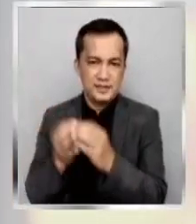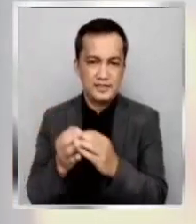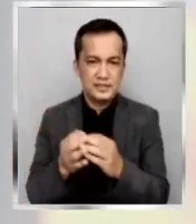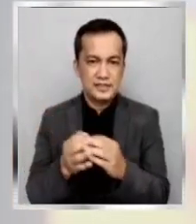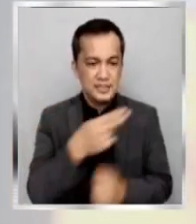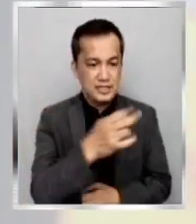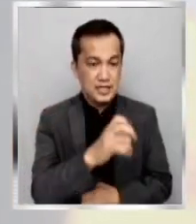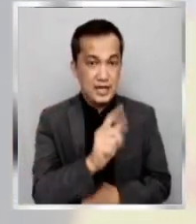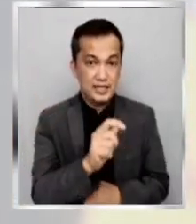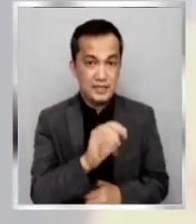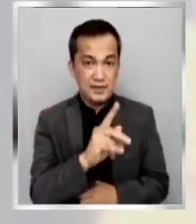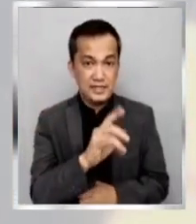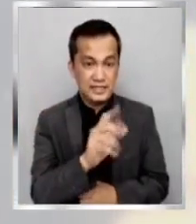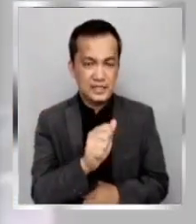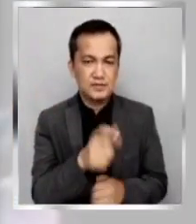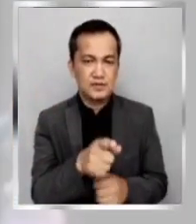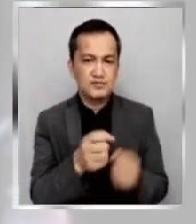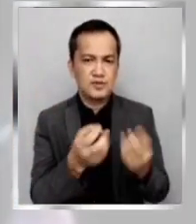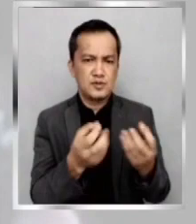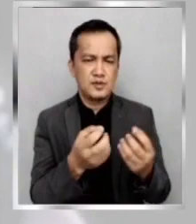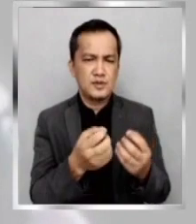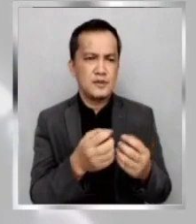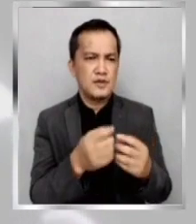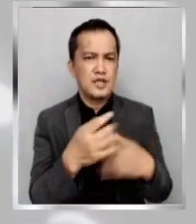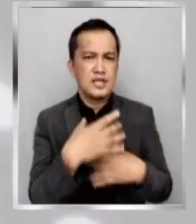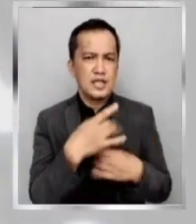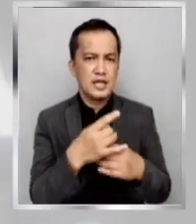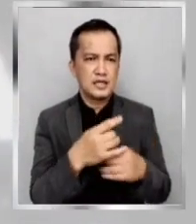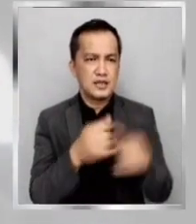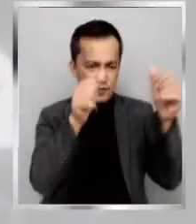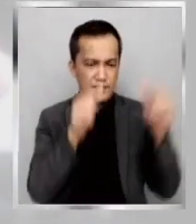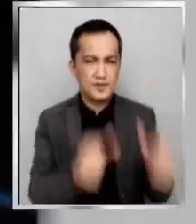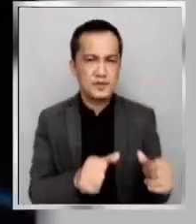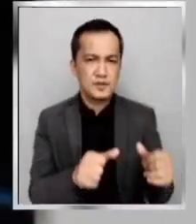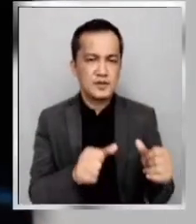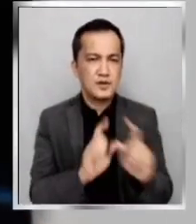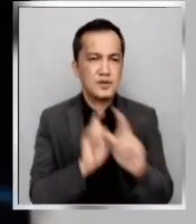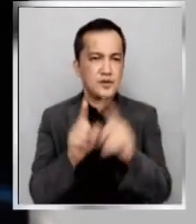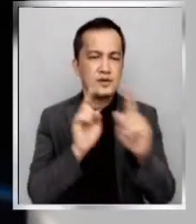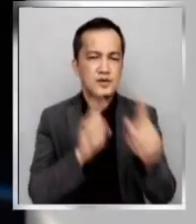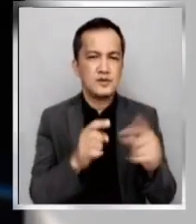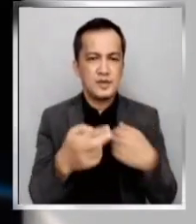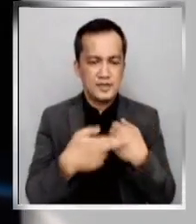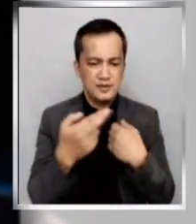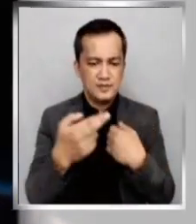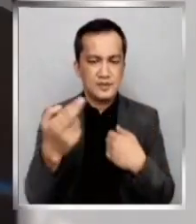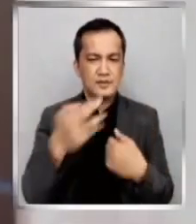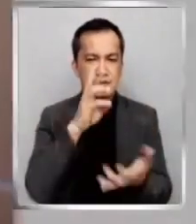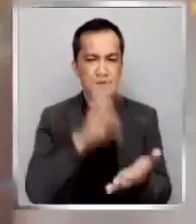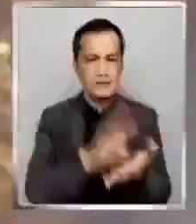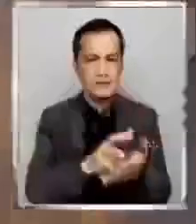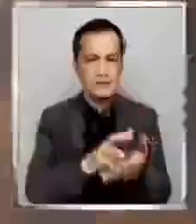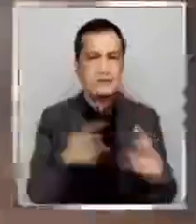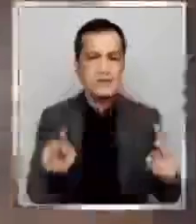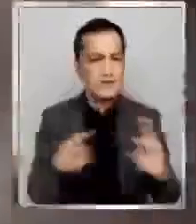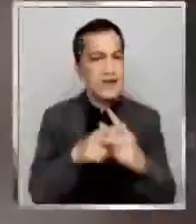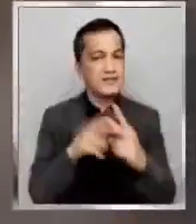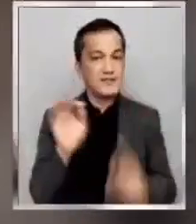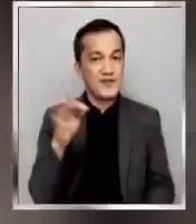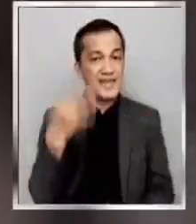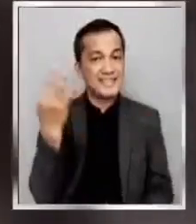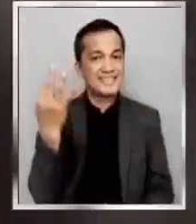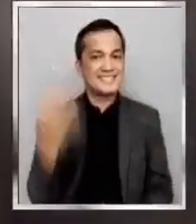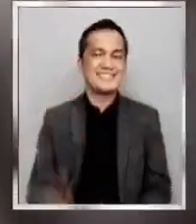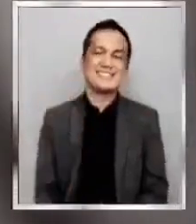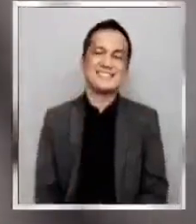naman, umani ng libo-libong likes ang post niya sa mga pinuntahang romantic spots sa Paris, France.